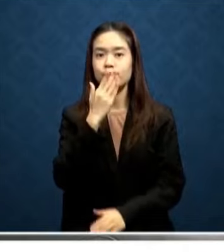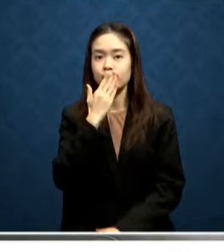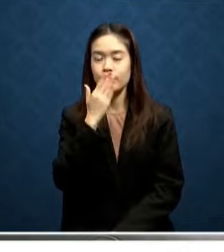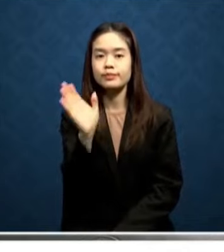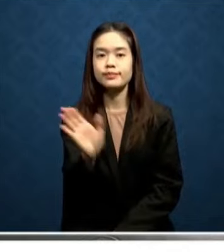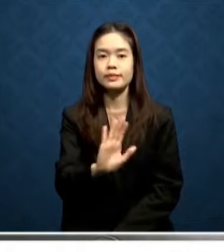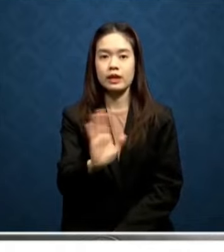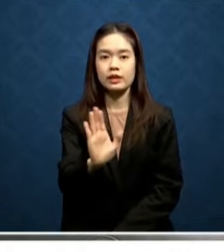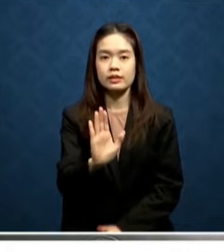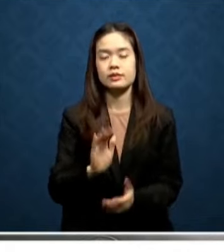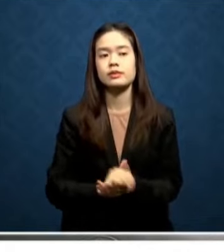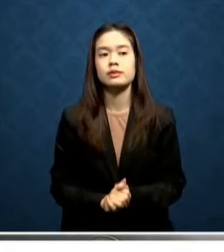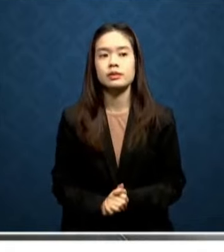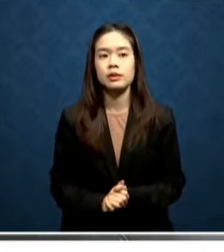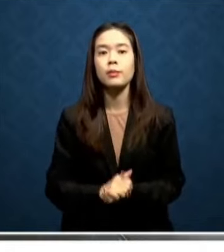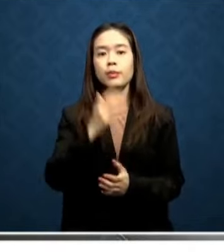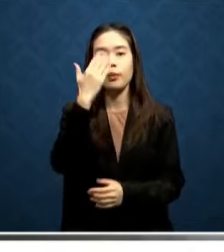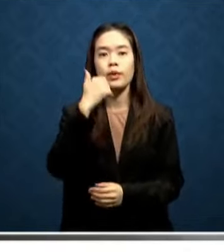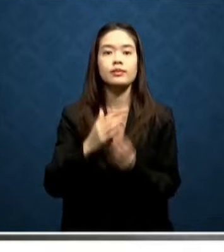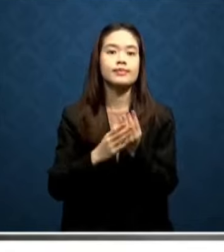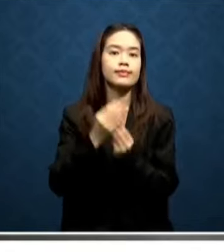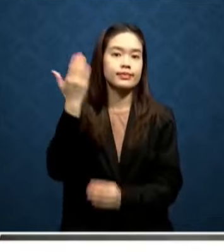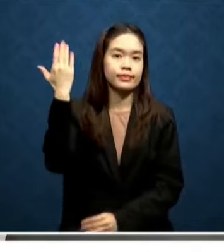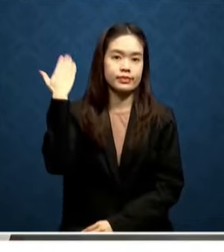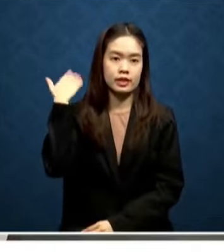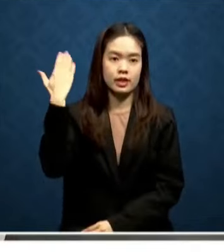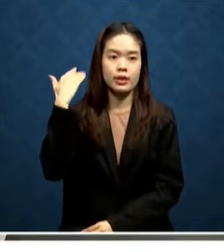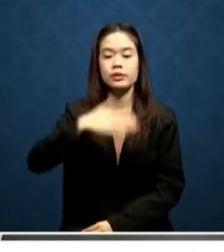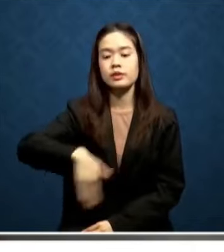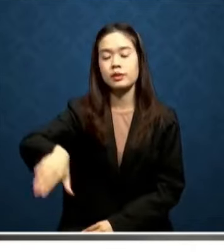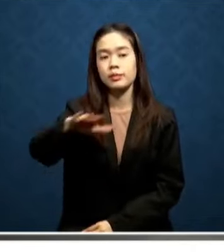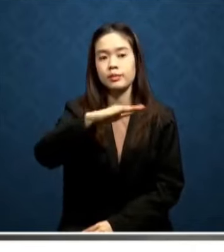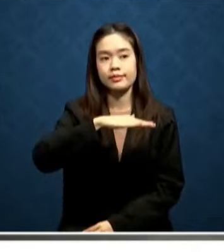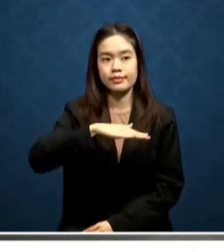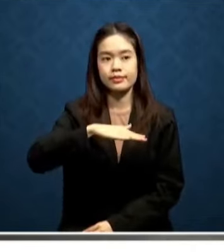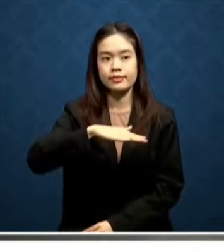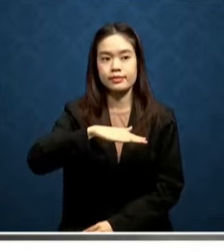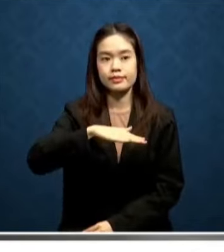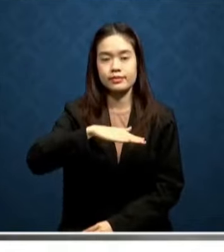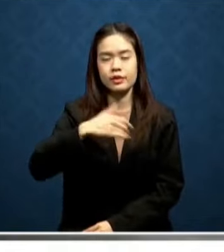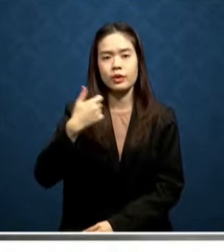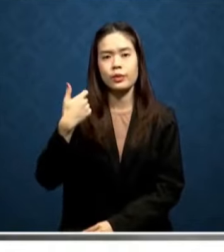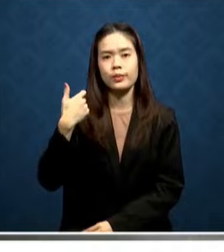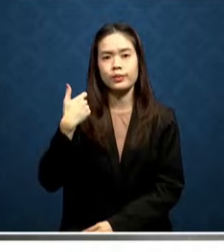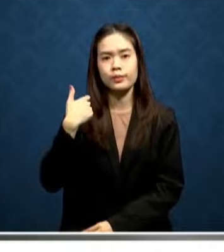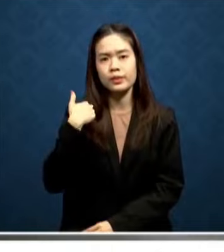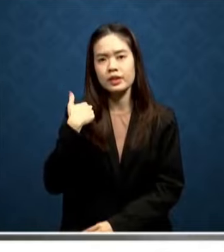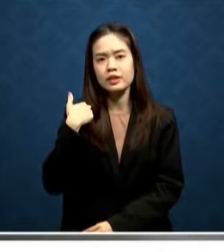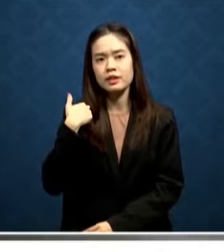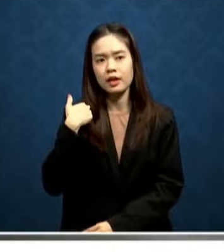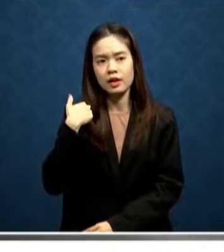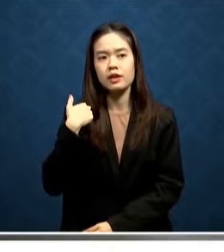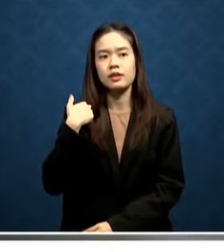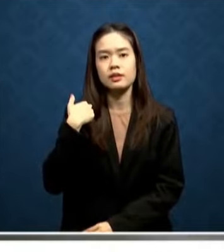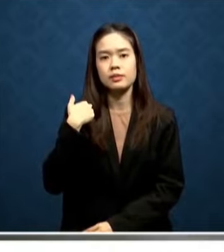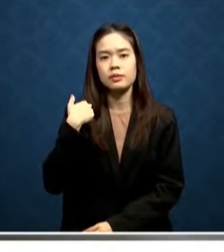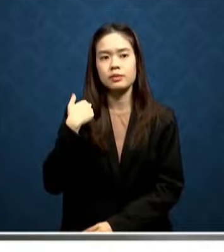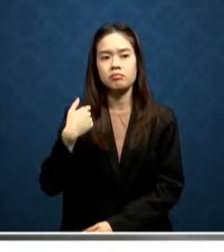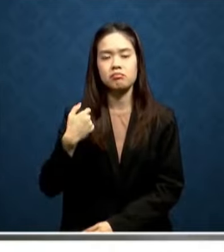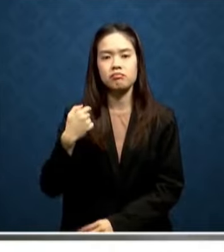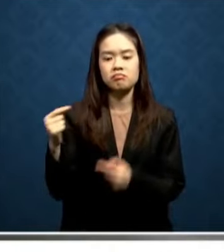เพราะว่าครั้งที่ผ่านมาเนี่ยคนทั่วไปเนี่ยเขาก็วิพากษ์วิจารณ์วุฒิสภาของเราอย่